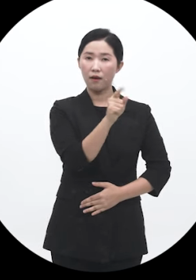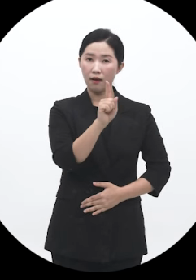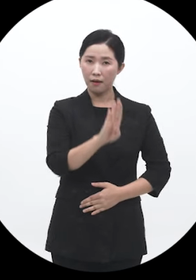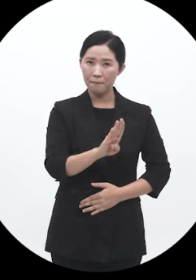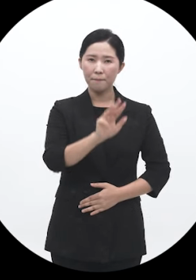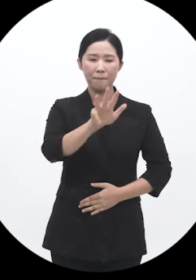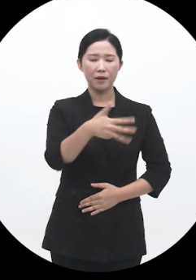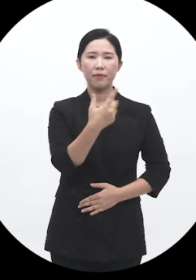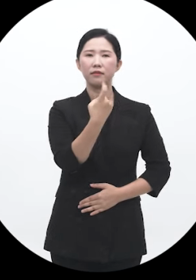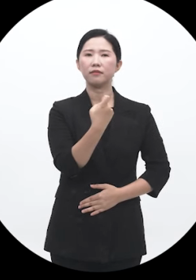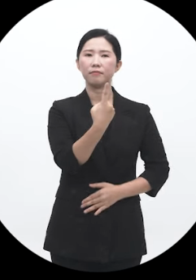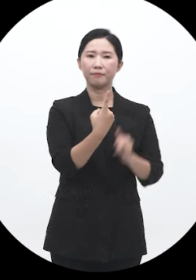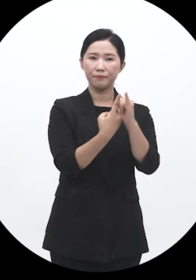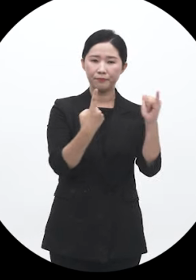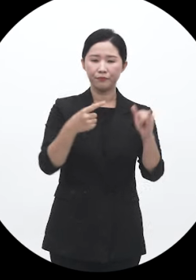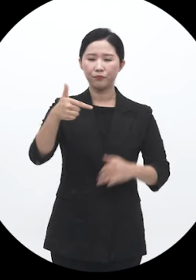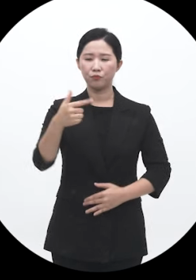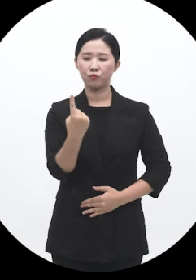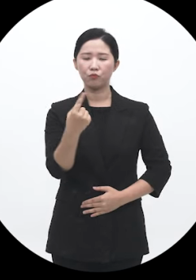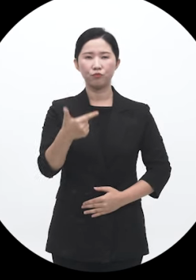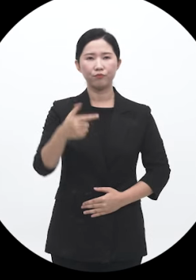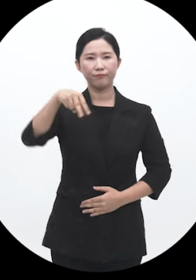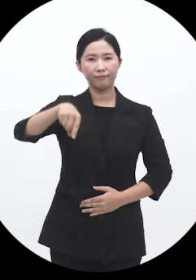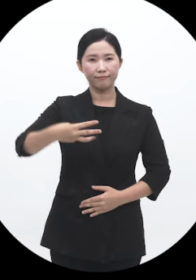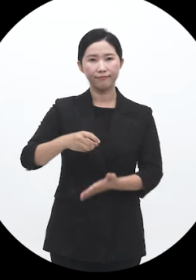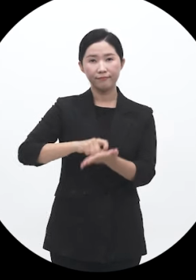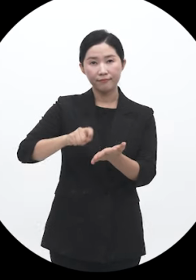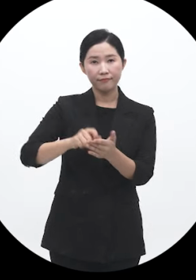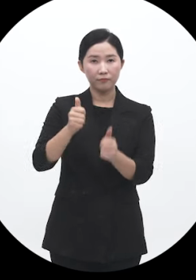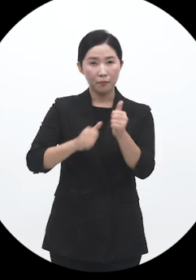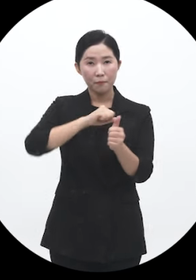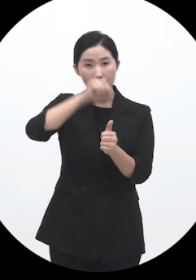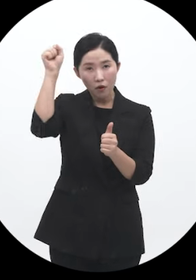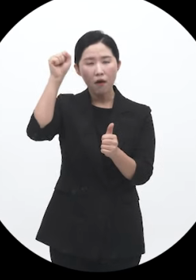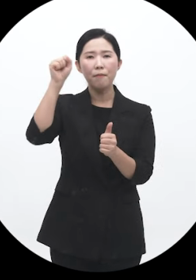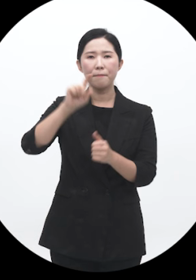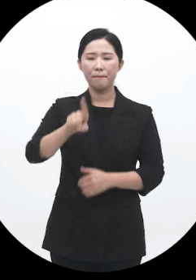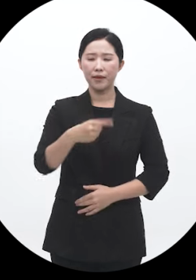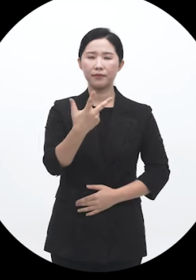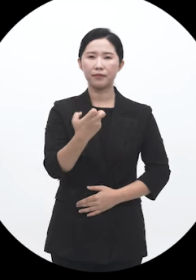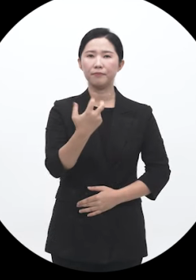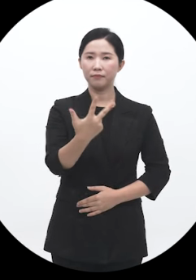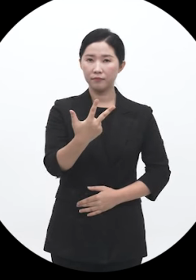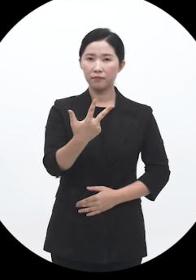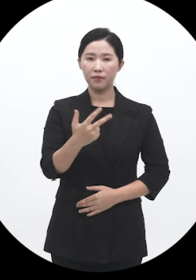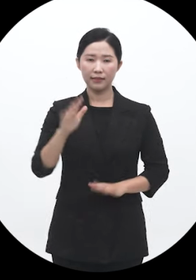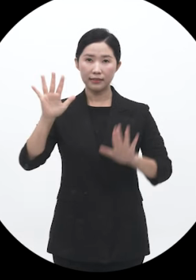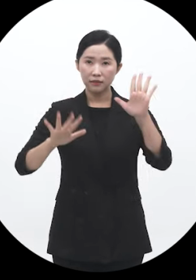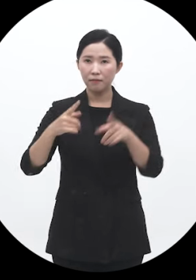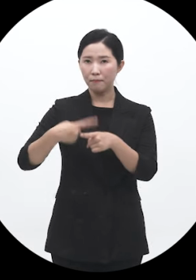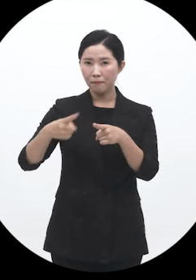논술 전형 177명, 실기 전형 35명을 선발합니다.